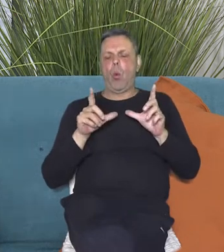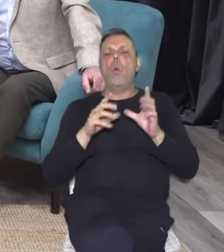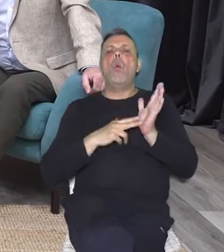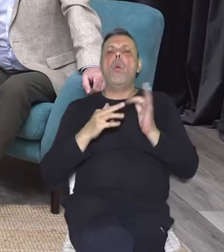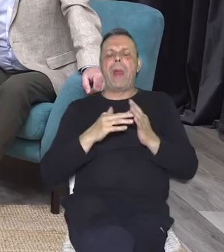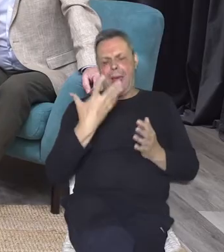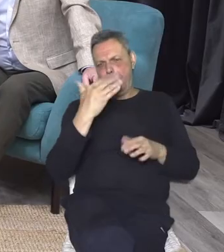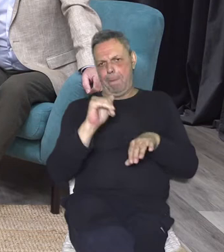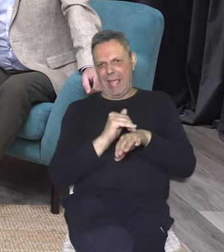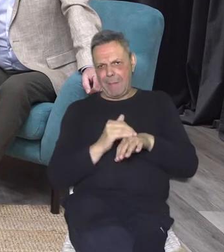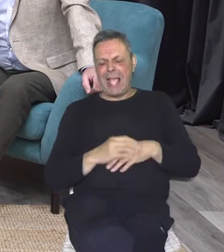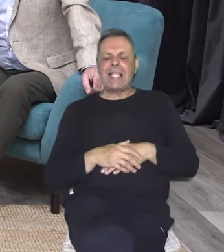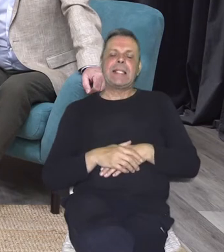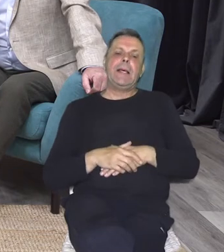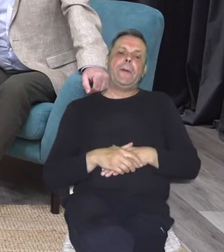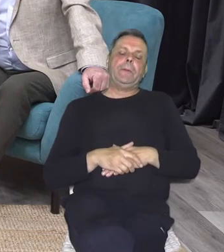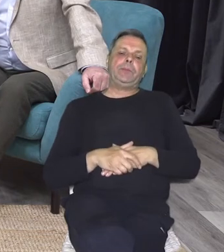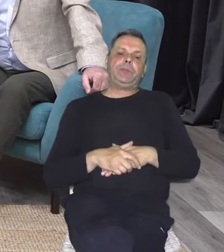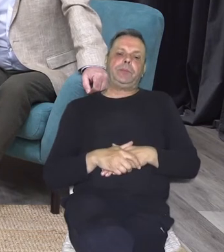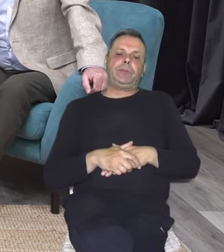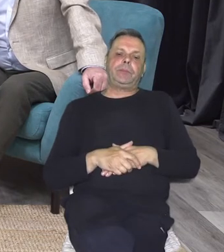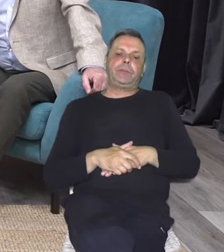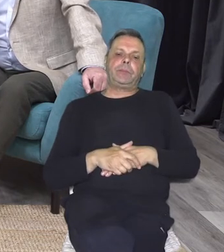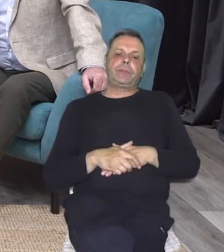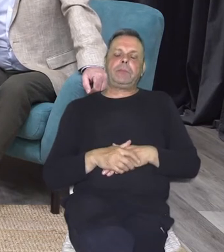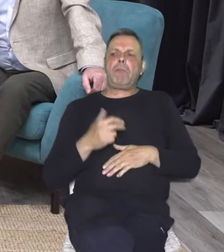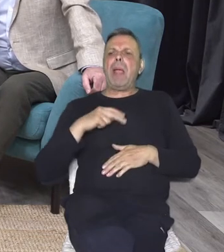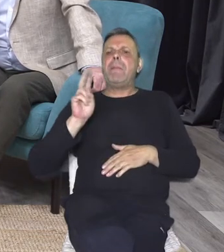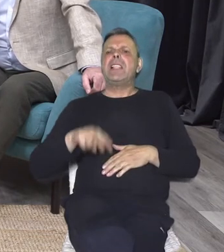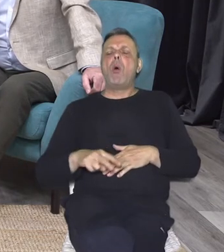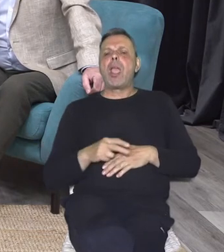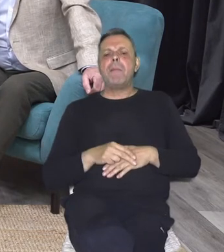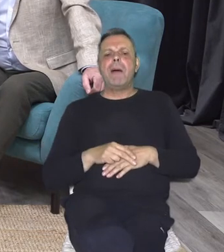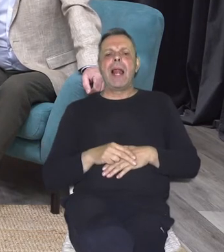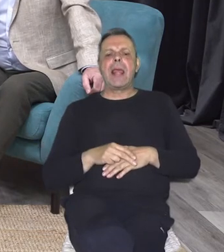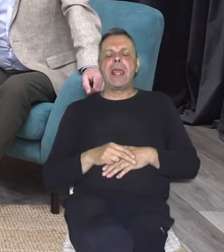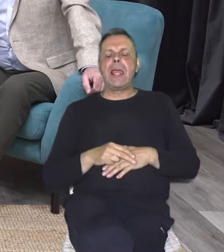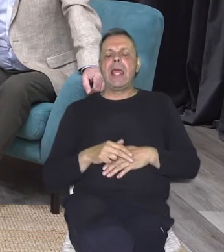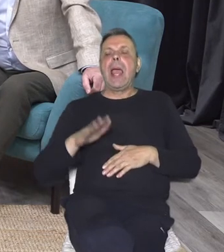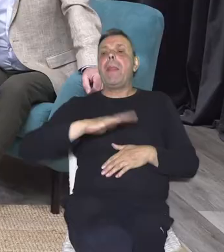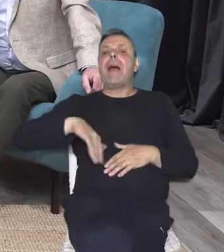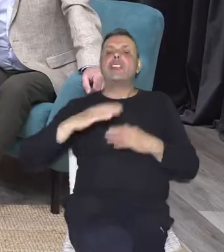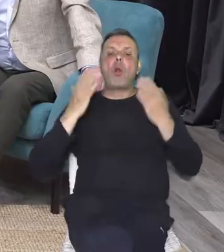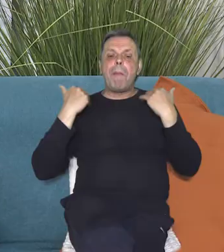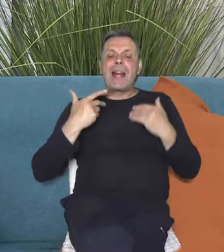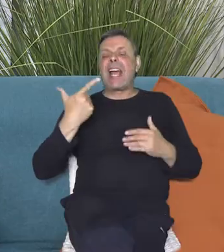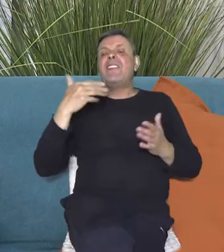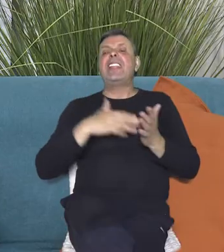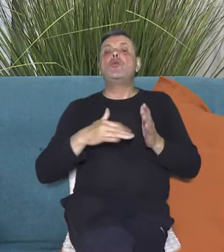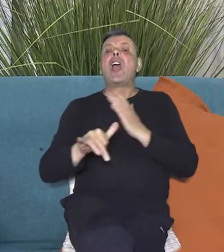u petom mjesecu, dakle maju mjesecu ili svibnju, smo imali formalno Nacionalni park, a